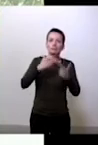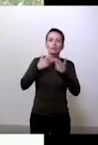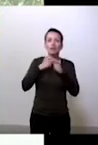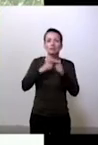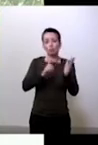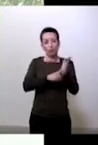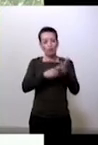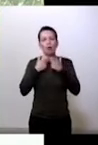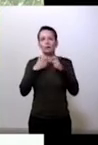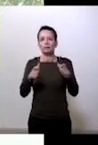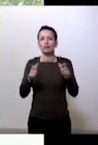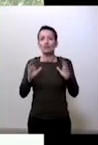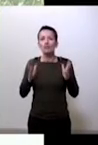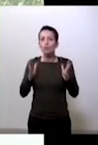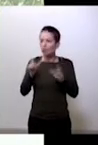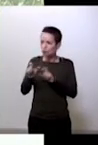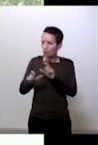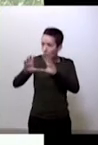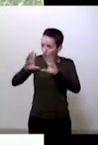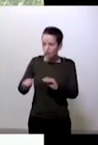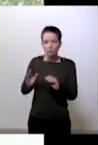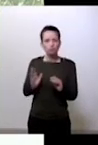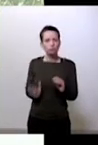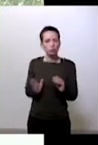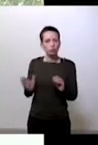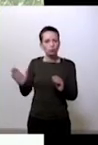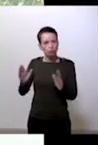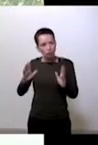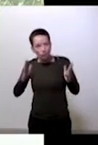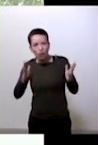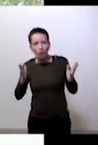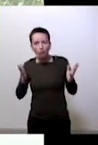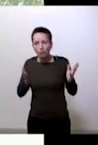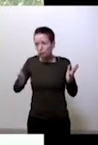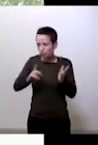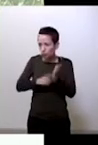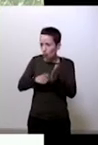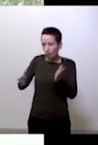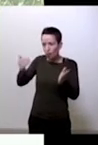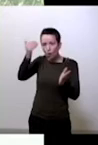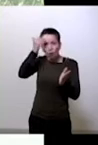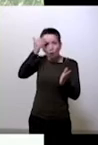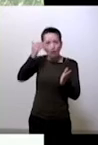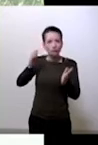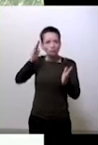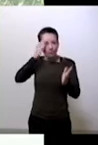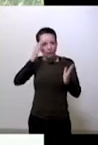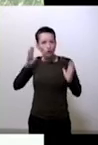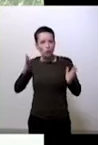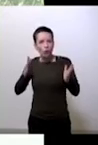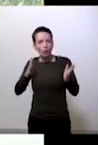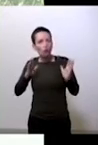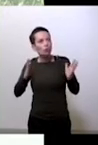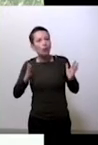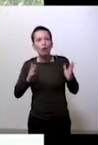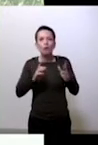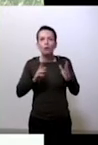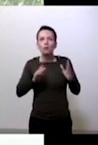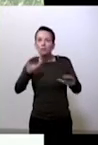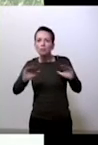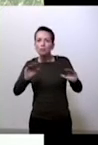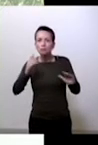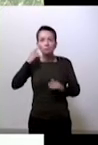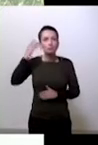Comment est-ce qu'on permet aux Bordelaises et aux Bordelais de savoir leurs droits, de comment en bénéficier lorsque c'est